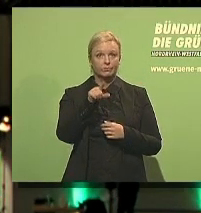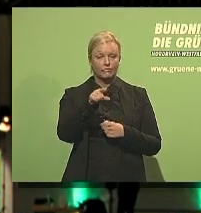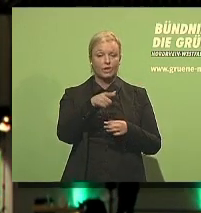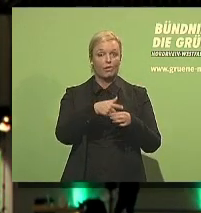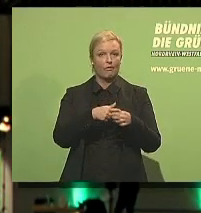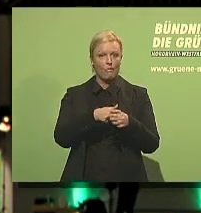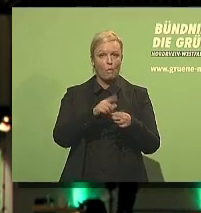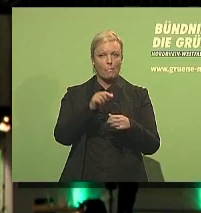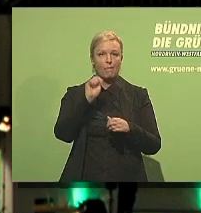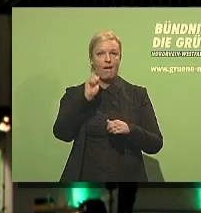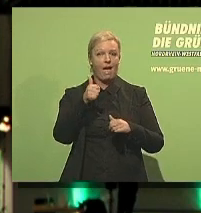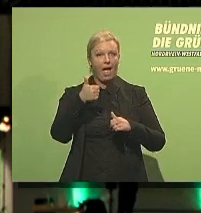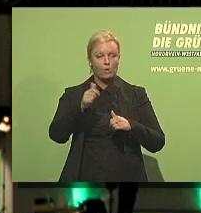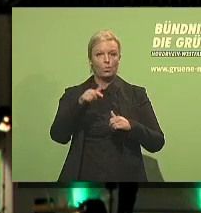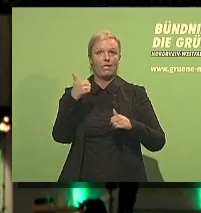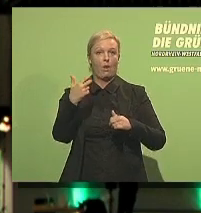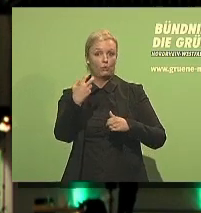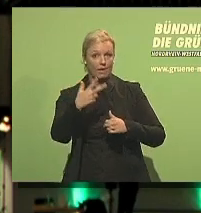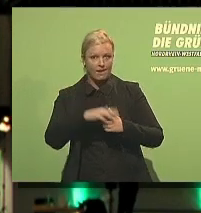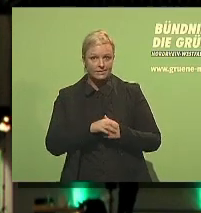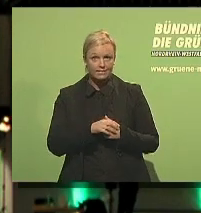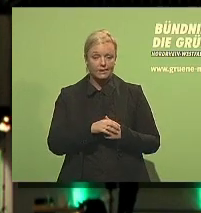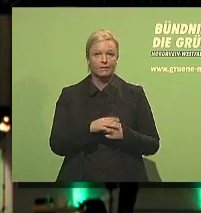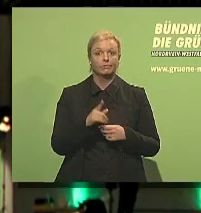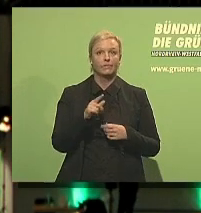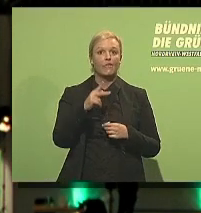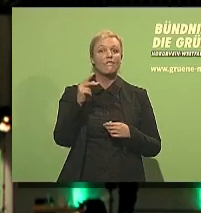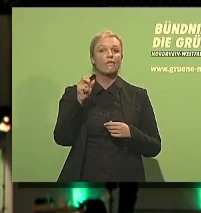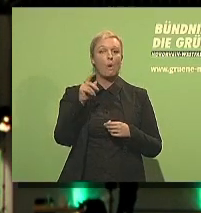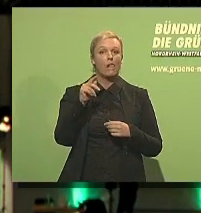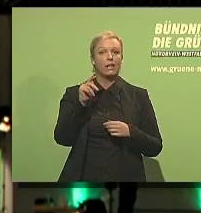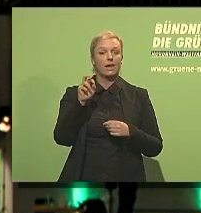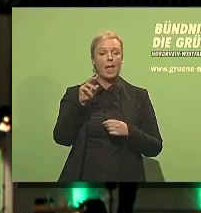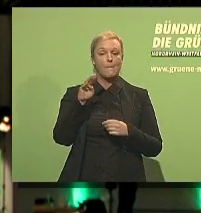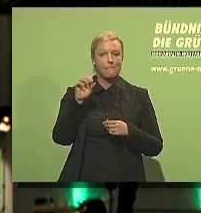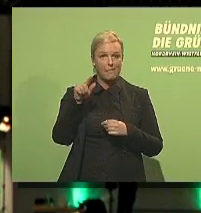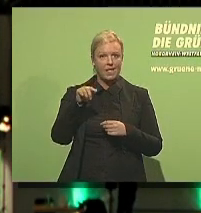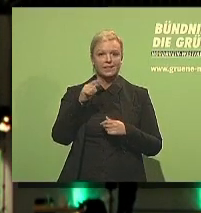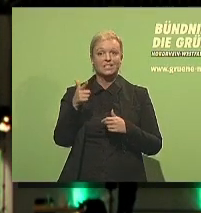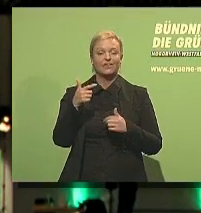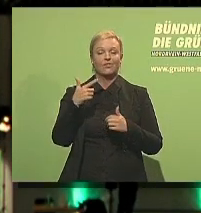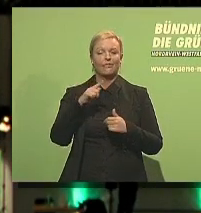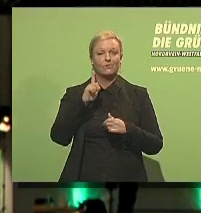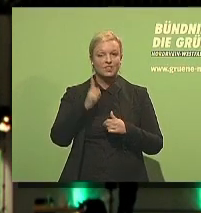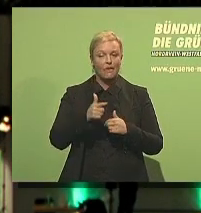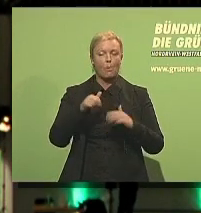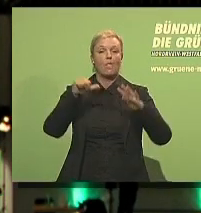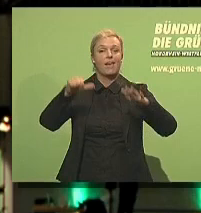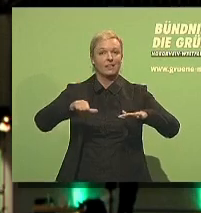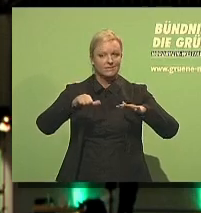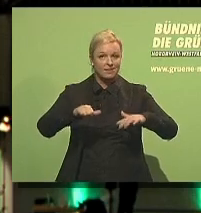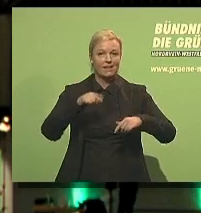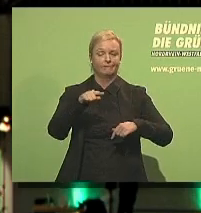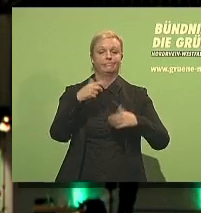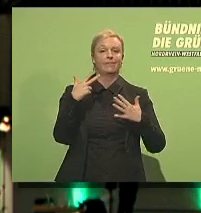bei 131. Auf Volker Beck entfallen 216, also